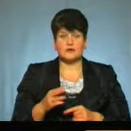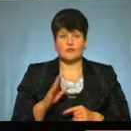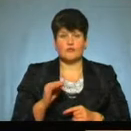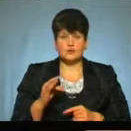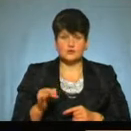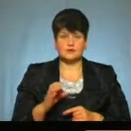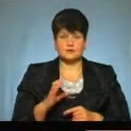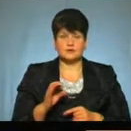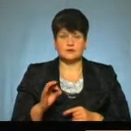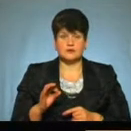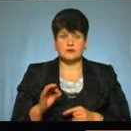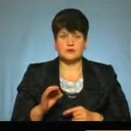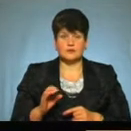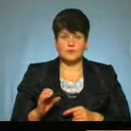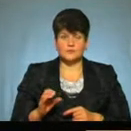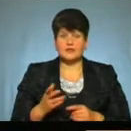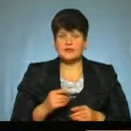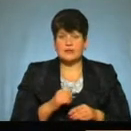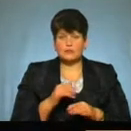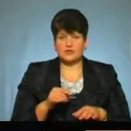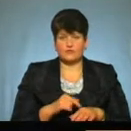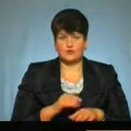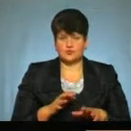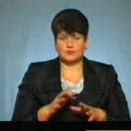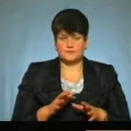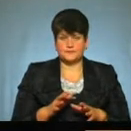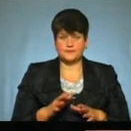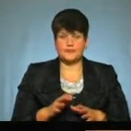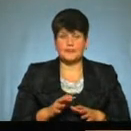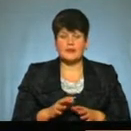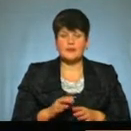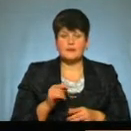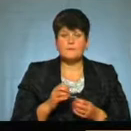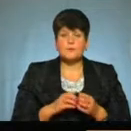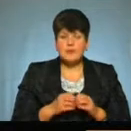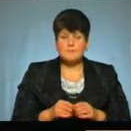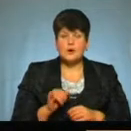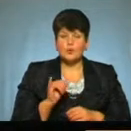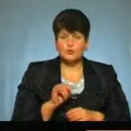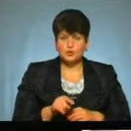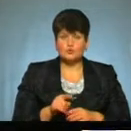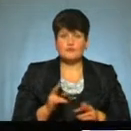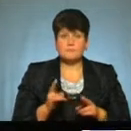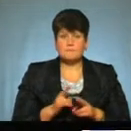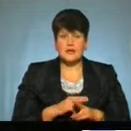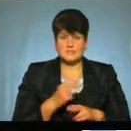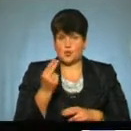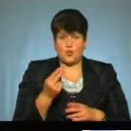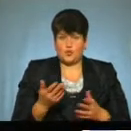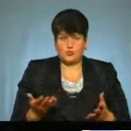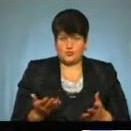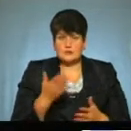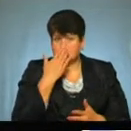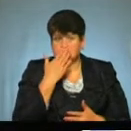газ. Який неможливо відчути, бо проблема в тому, що його також, він безбарвний, він не